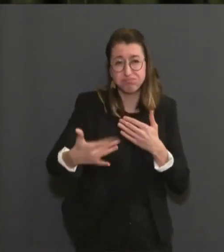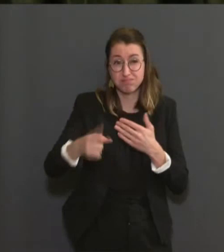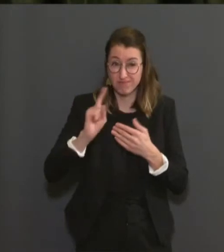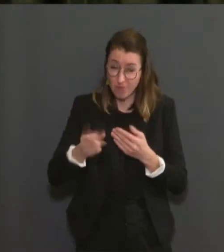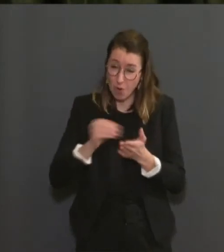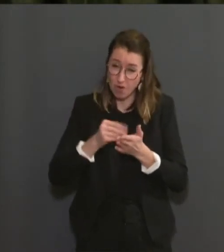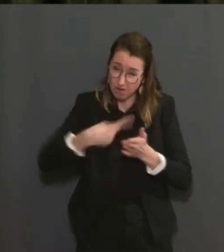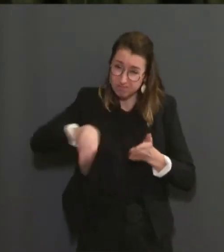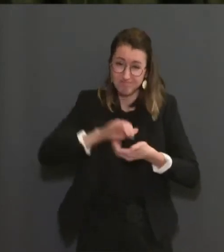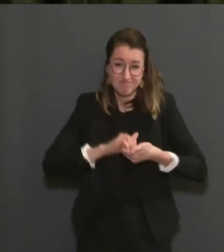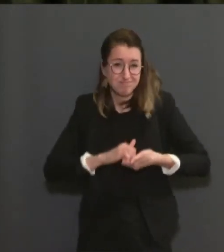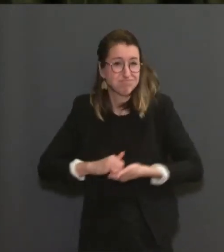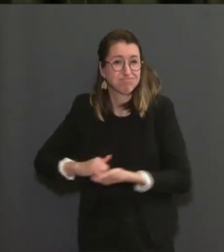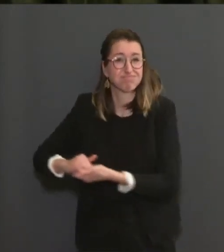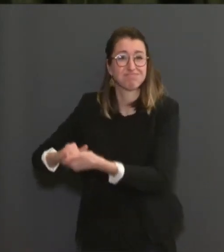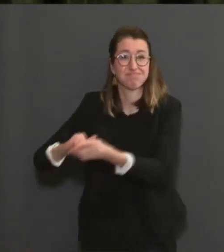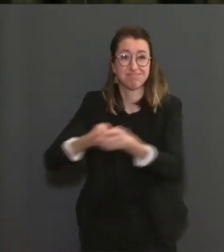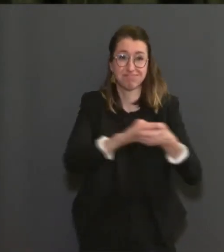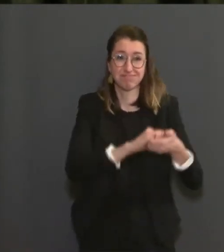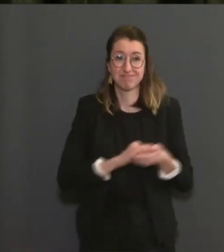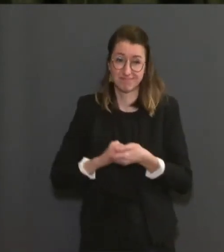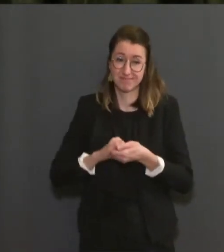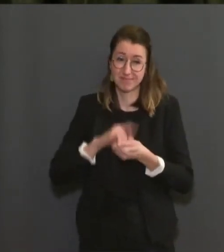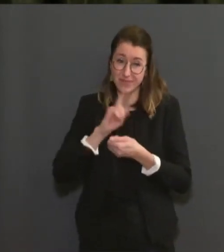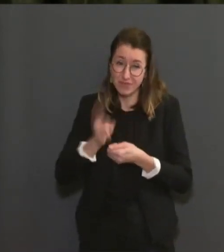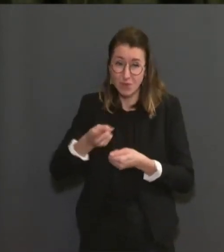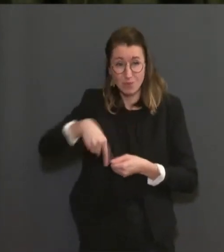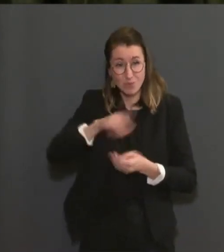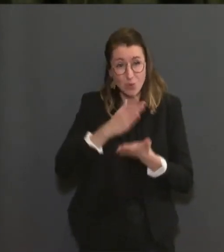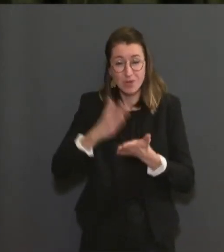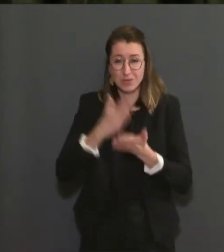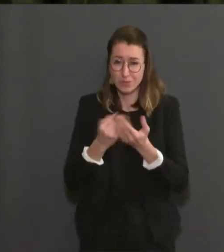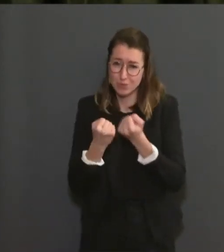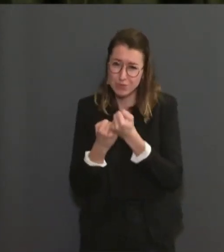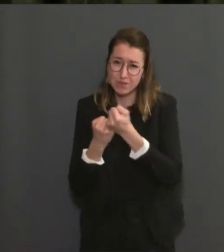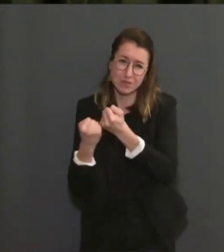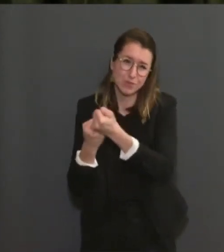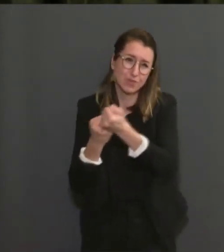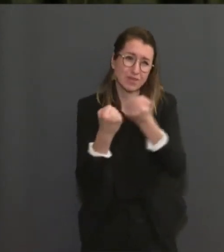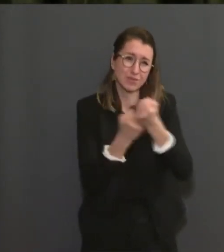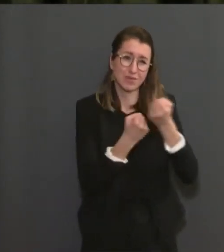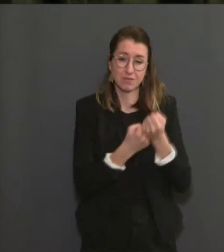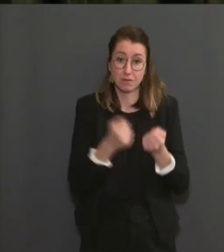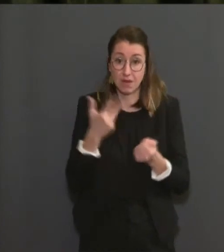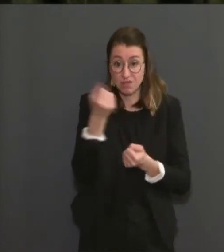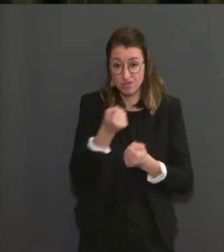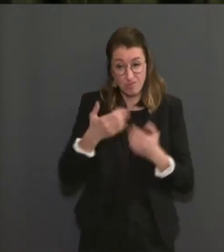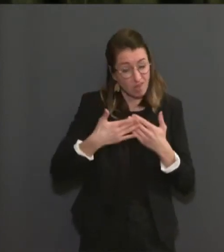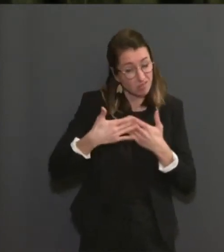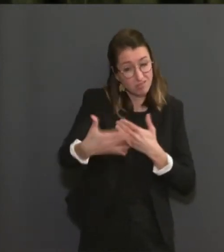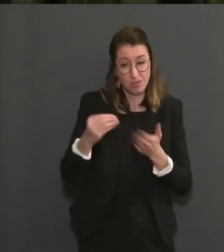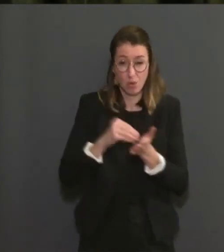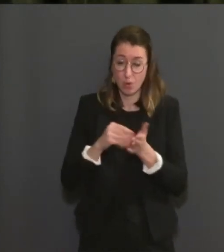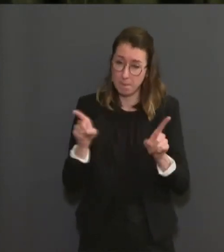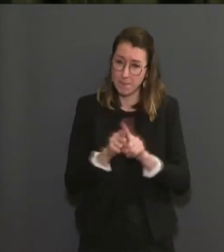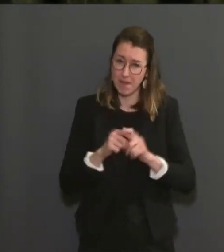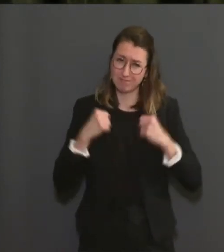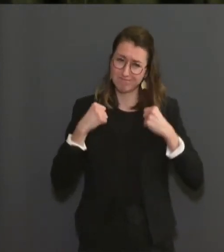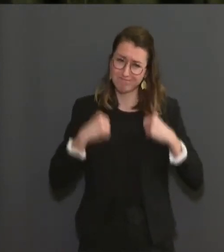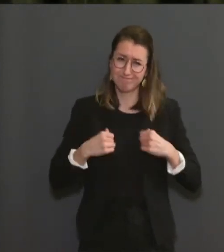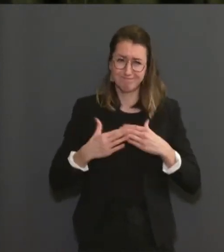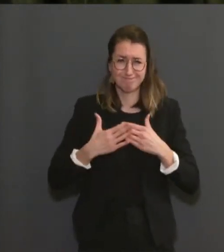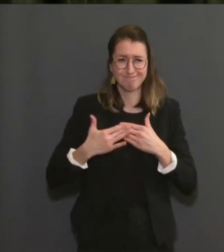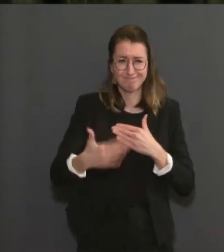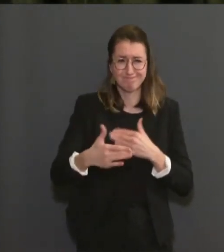ces prochaines semaines. Il est donc assez réconfortant de constater les nombreuses actions de solidarité qui voient le jour, tant